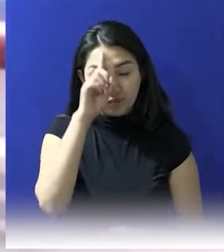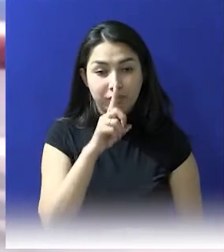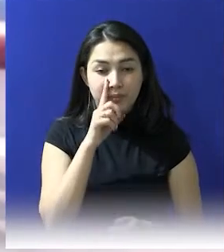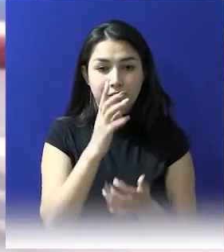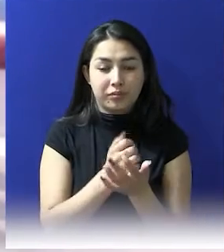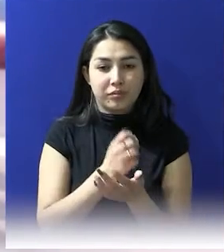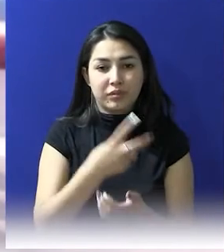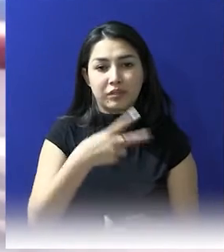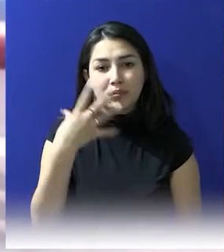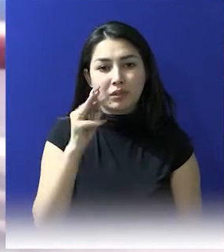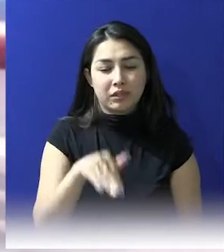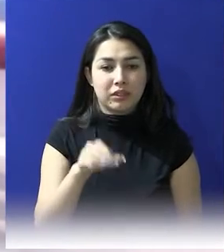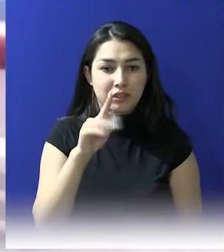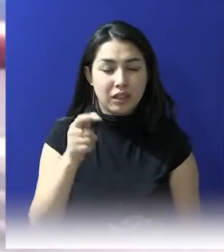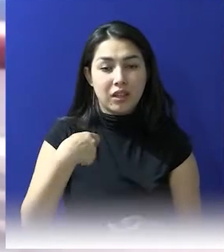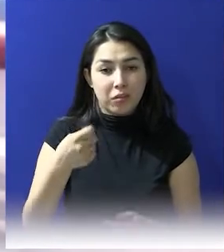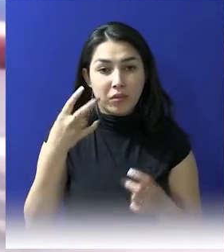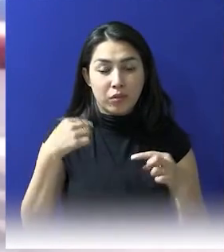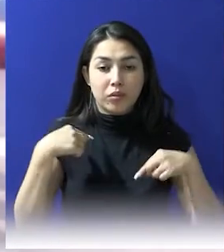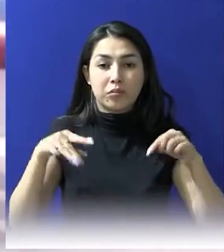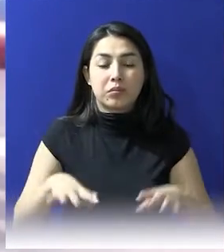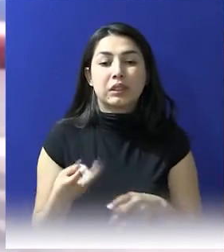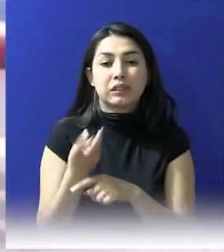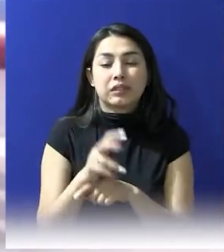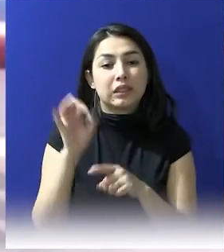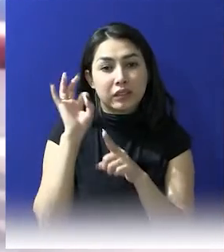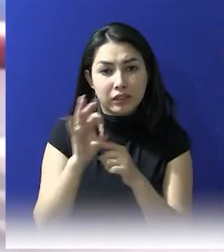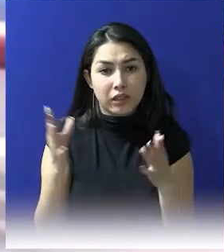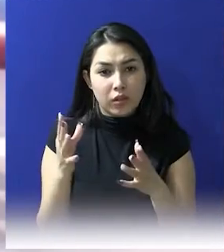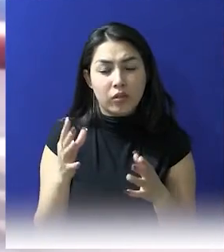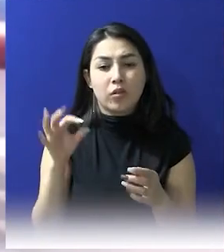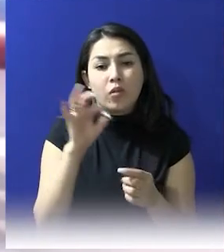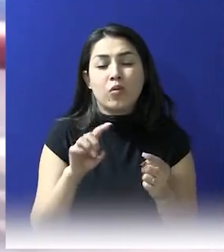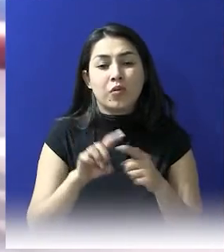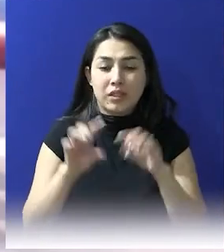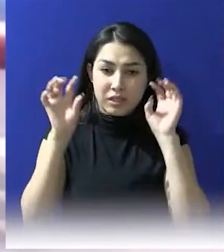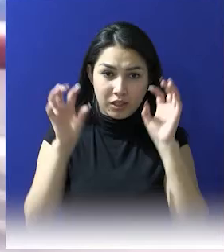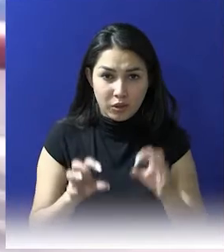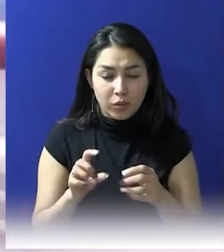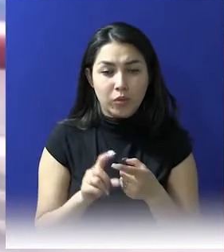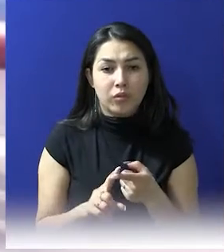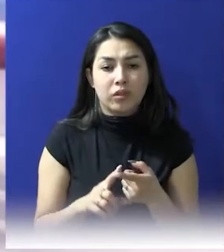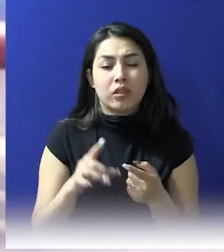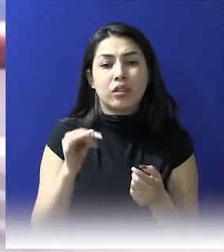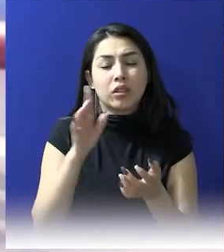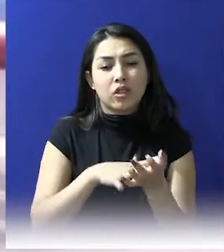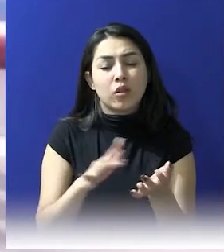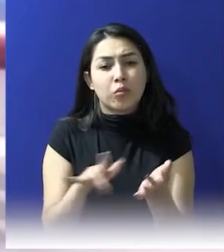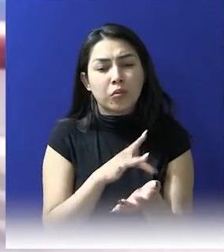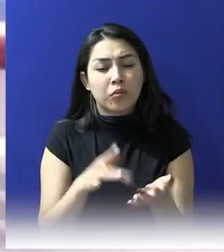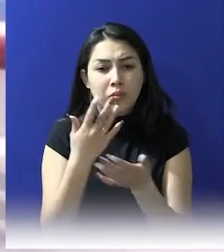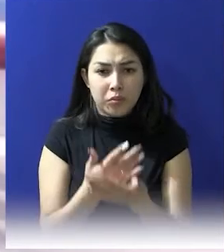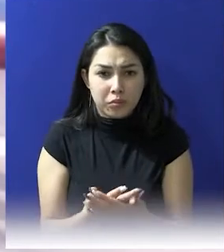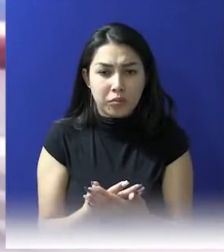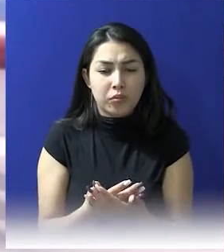бөлігі айлығынан. Бірақ мен бұл жерде келудегі себебім әкімшілік бар жаңағы. И сосын бухгалтериясы. Сол екеуіне көңілім